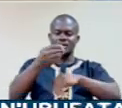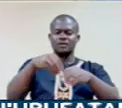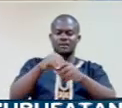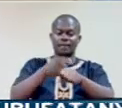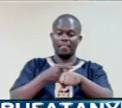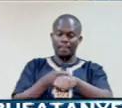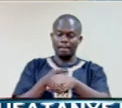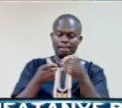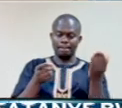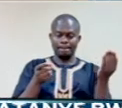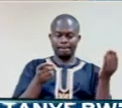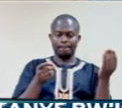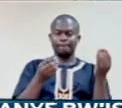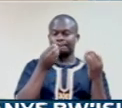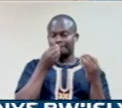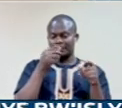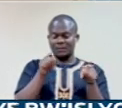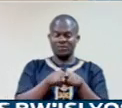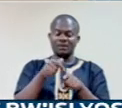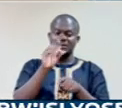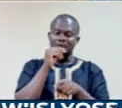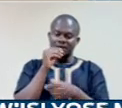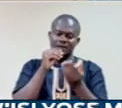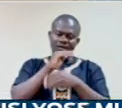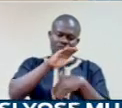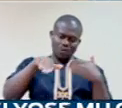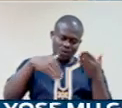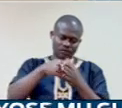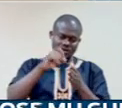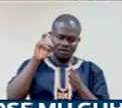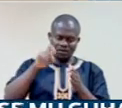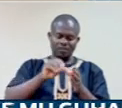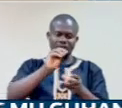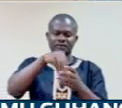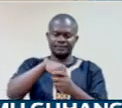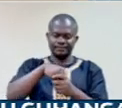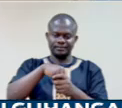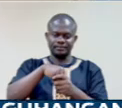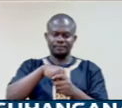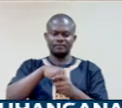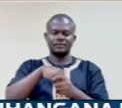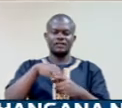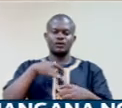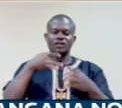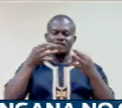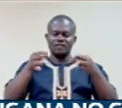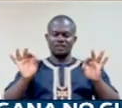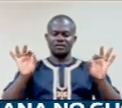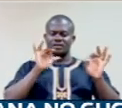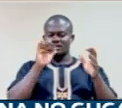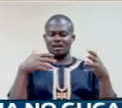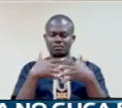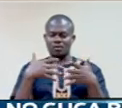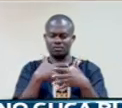Musanze y'ibiribwa nk'uko mubivuga yose agomba kugibwamo ku bwisanzure nta